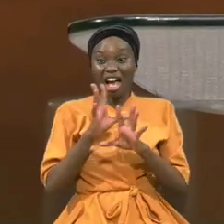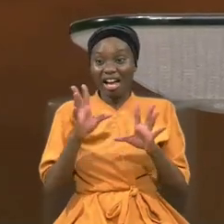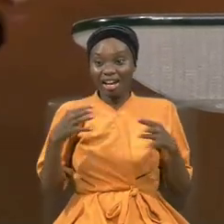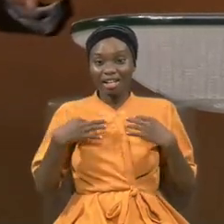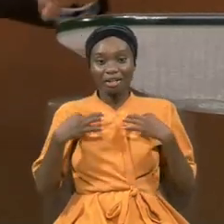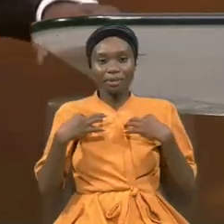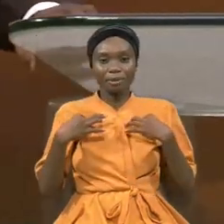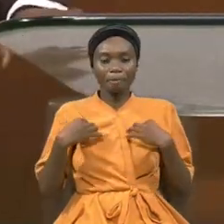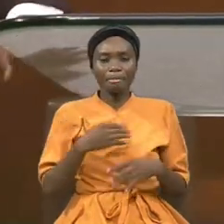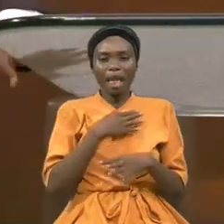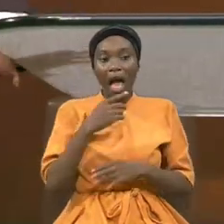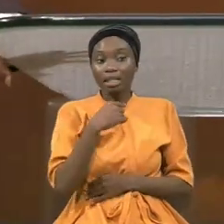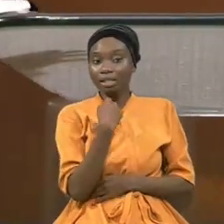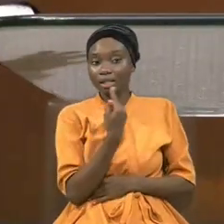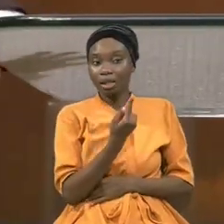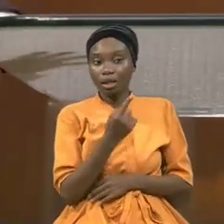vous lui dites,